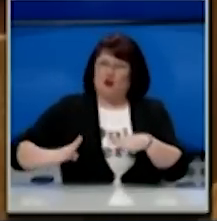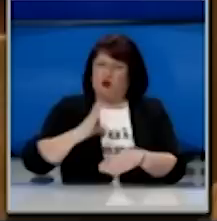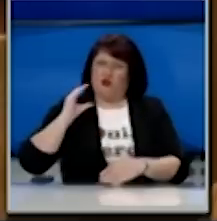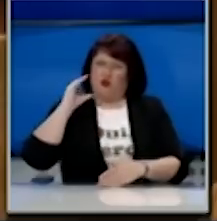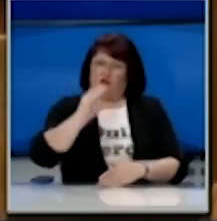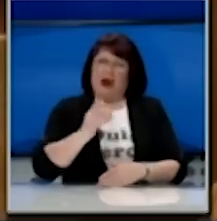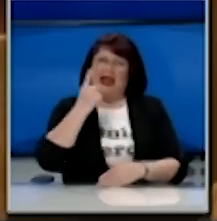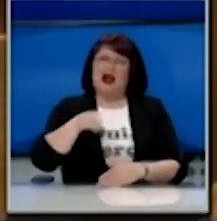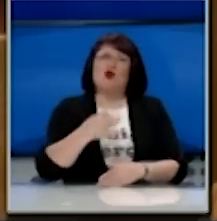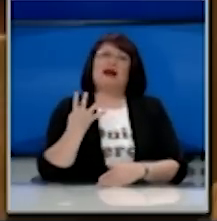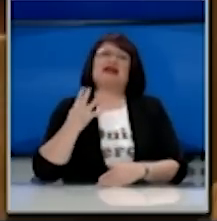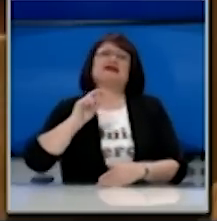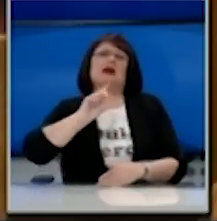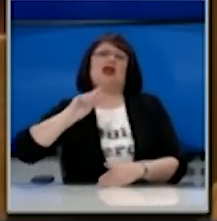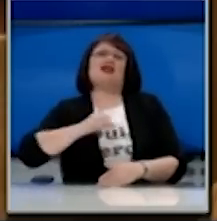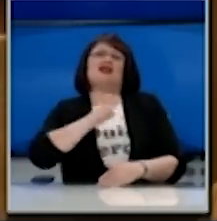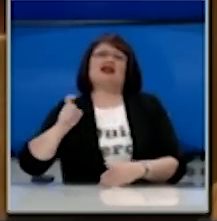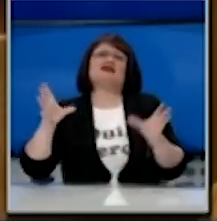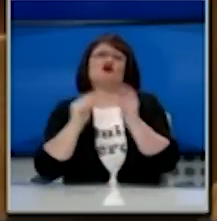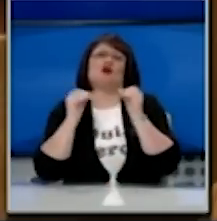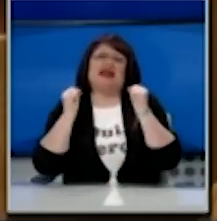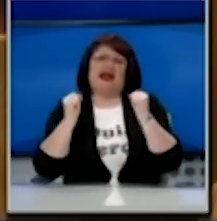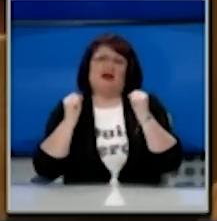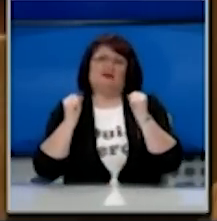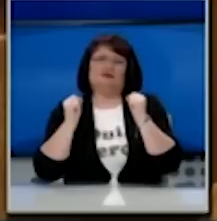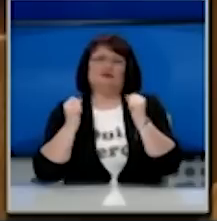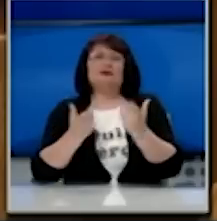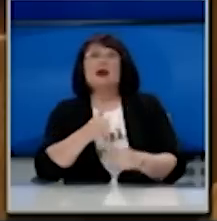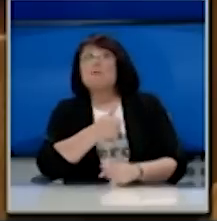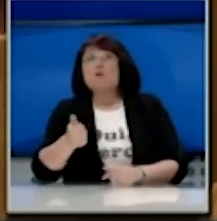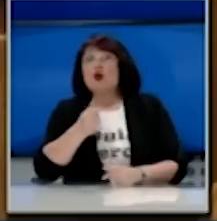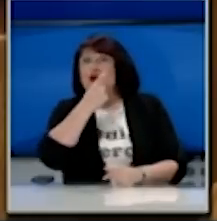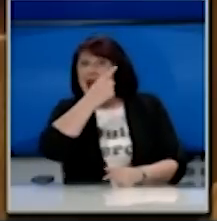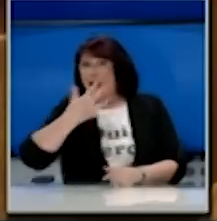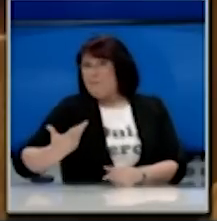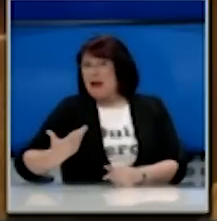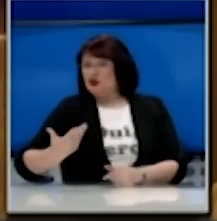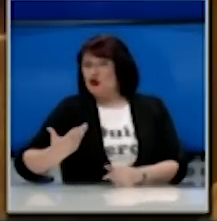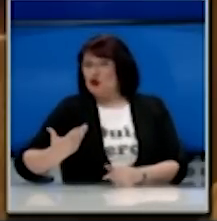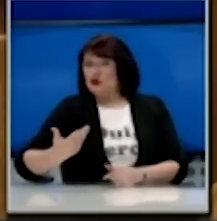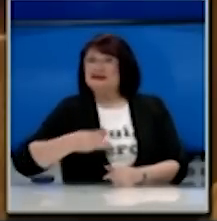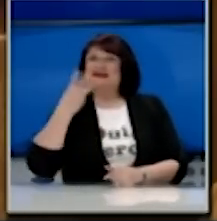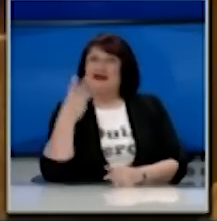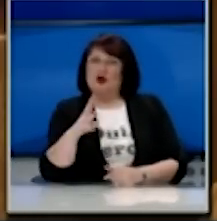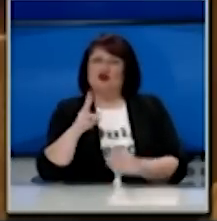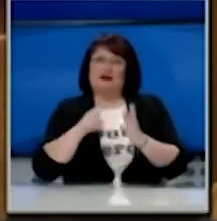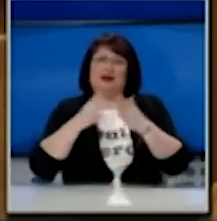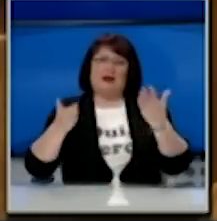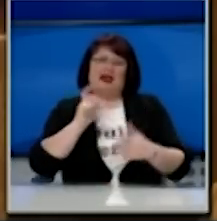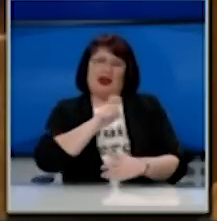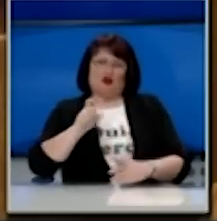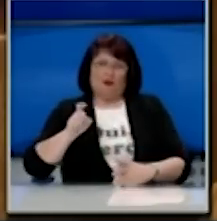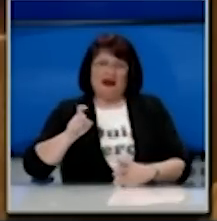μόλις τα 1,4 δις πάνε στην υγεία. Από αυτά μόλις το 1 πέμπτο, δηλαδή 317